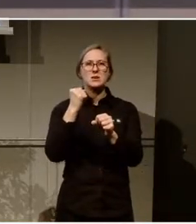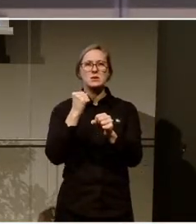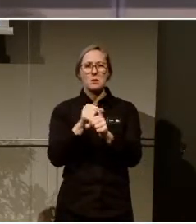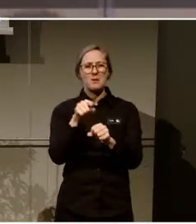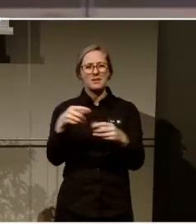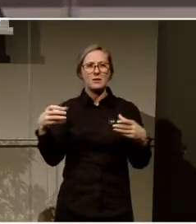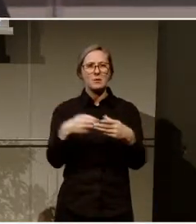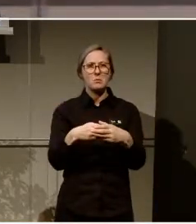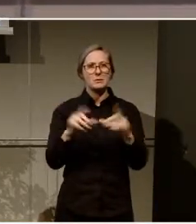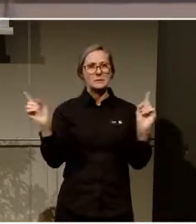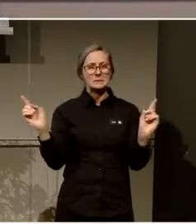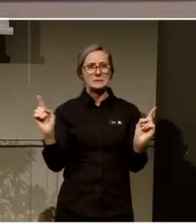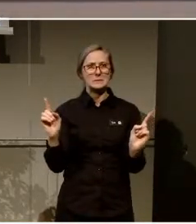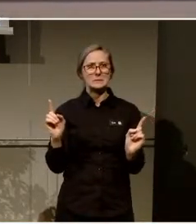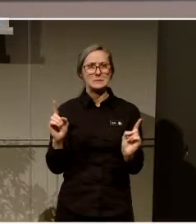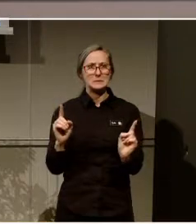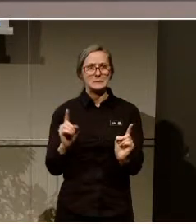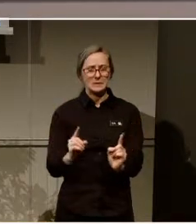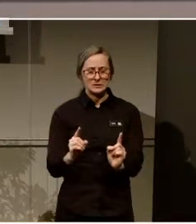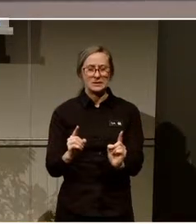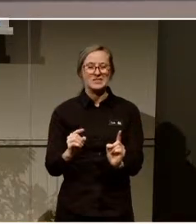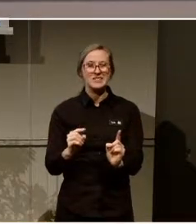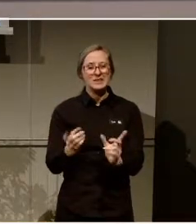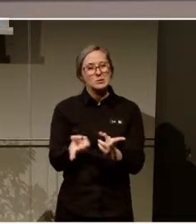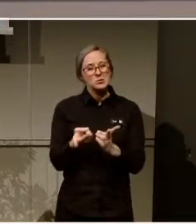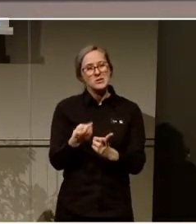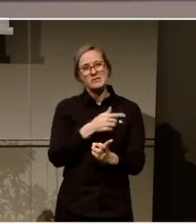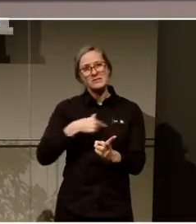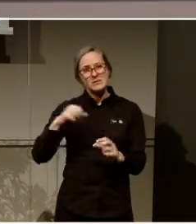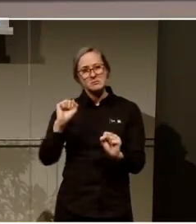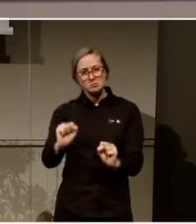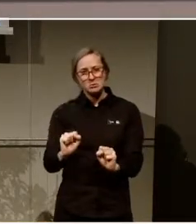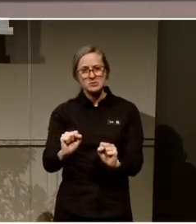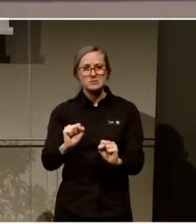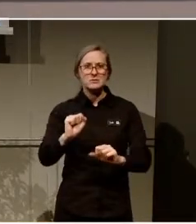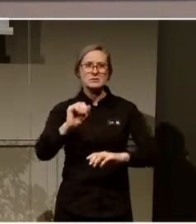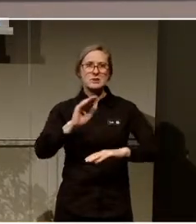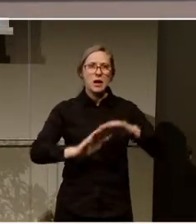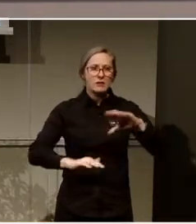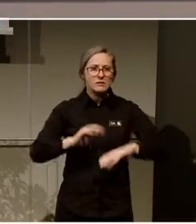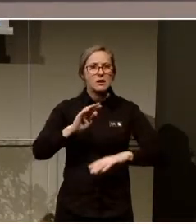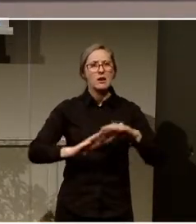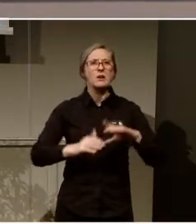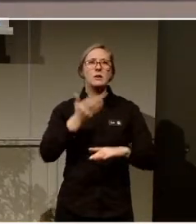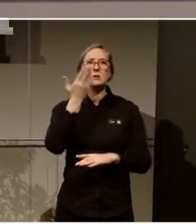jämförelse. Och det här gör att vi måste hantera eller klara av